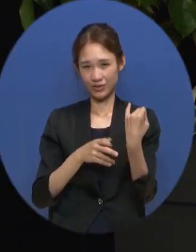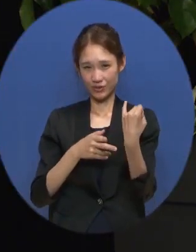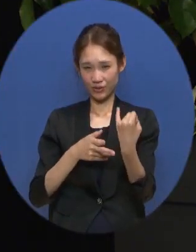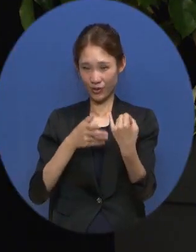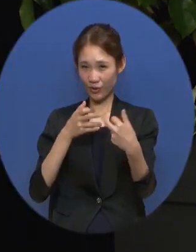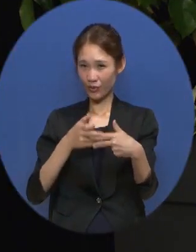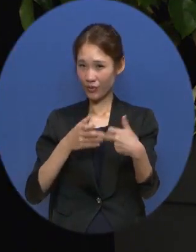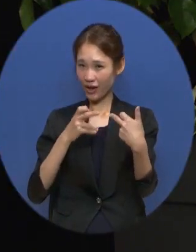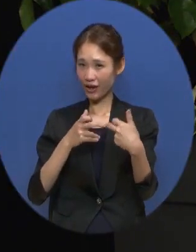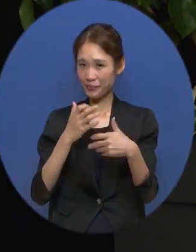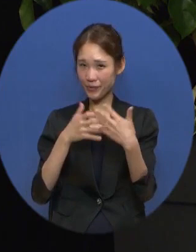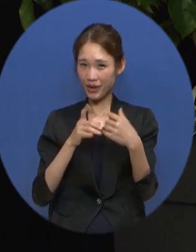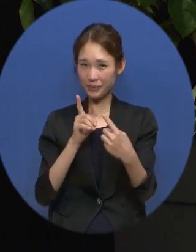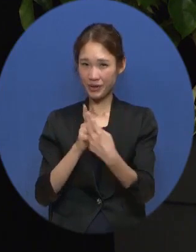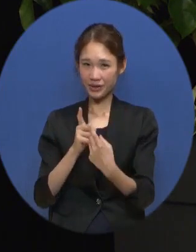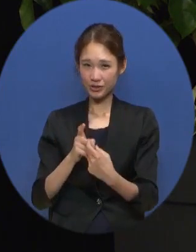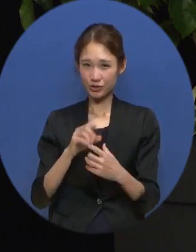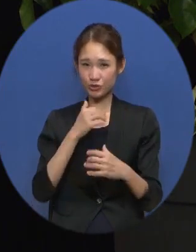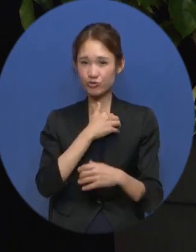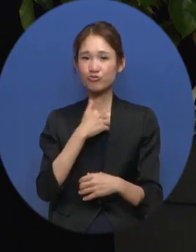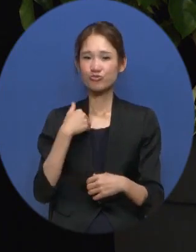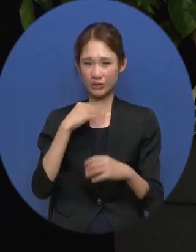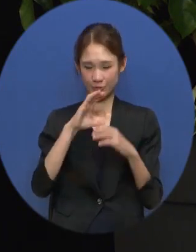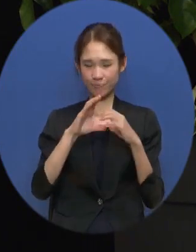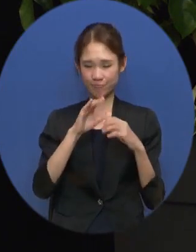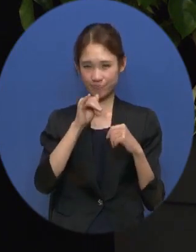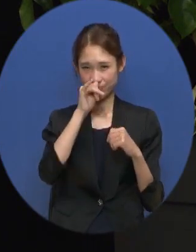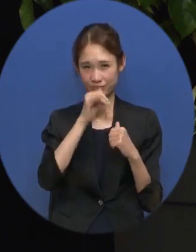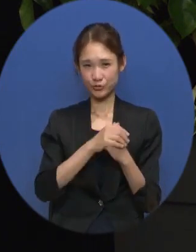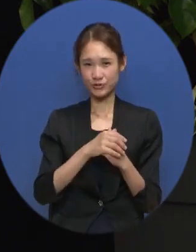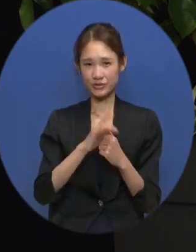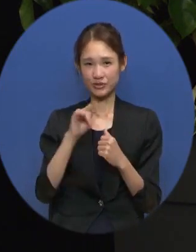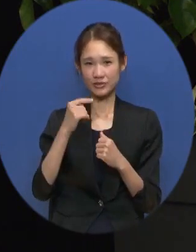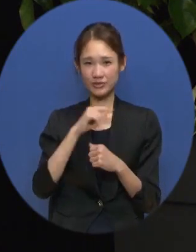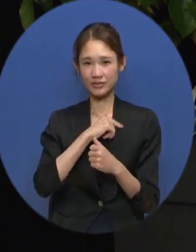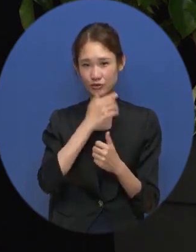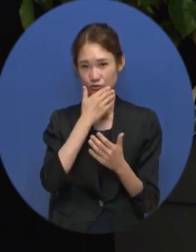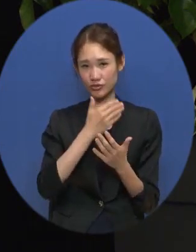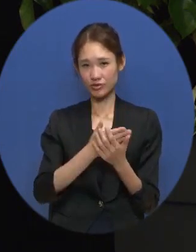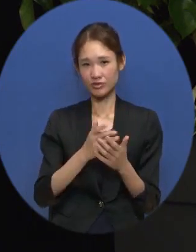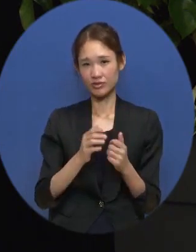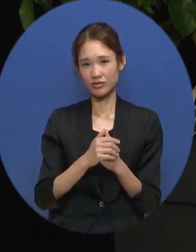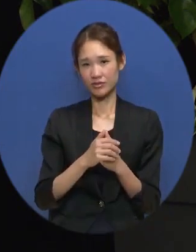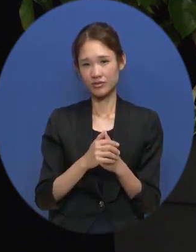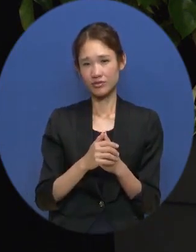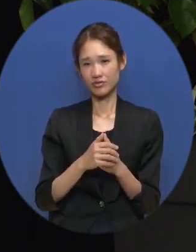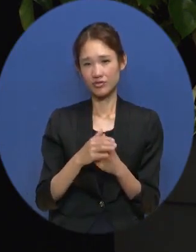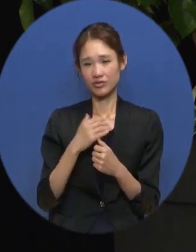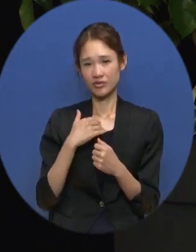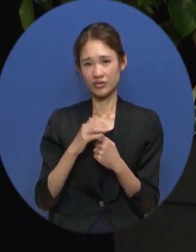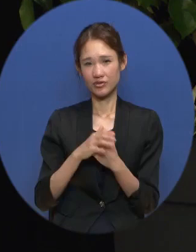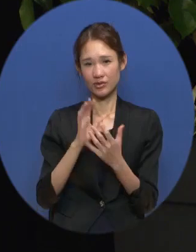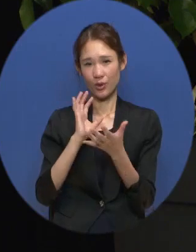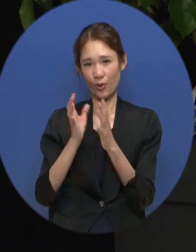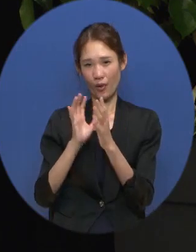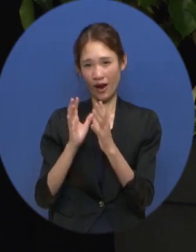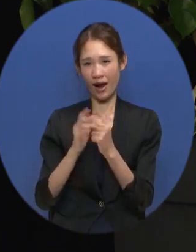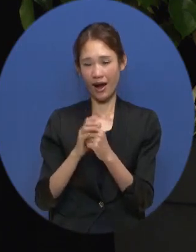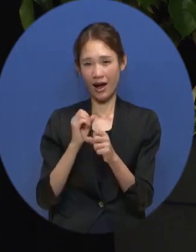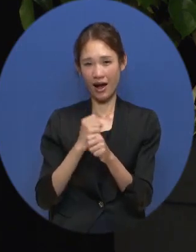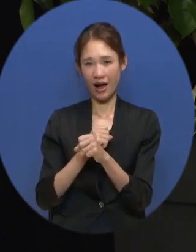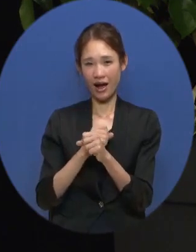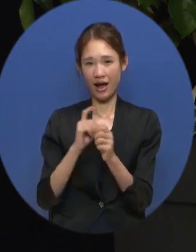아니더라도 뭐 네. 충분히 소통을 하고 있고요. 네네. 그다음 가장 또 중요한 거는 저희 워크숍 때